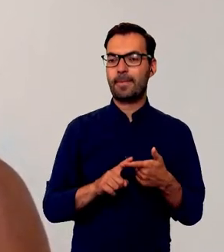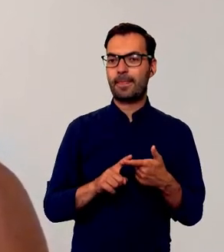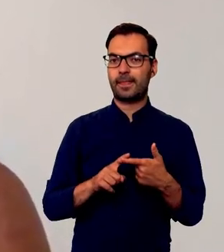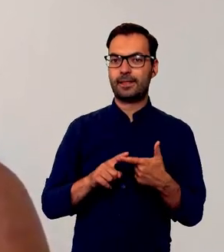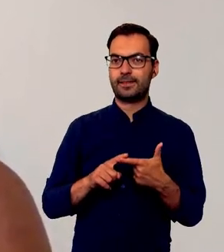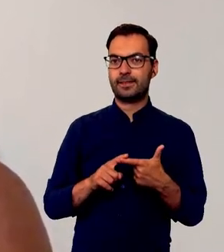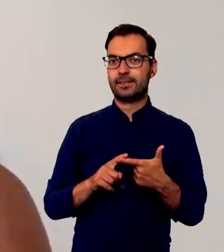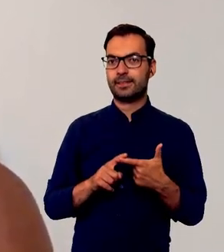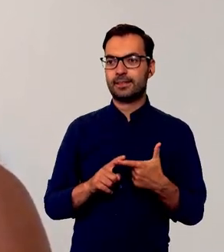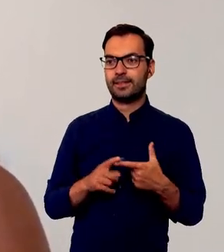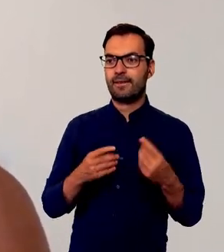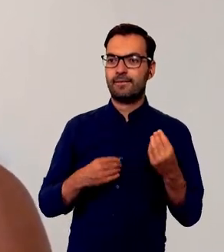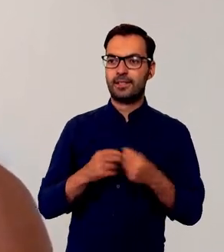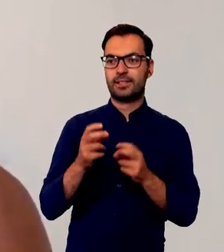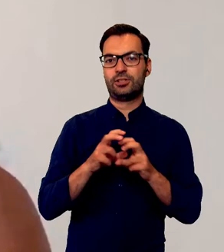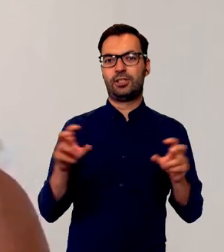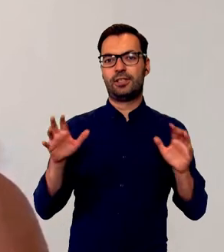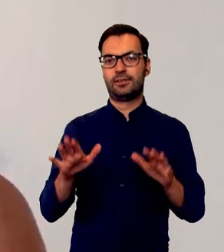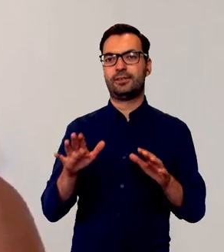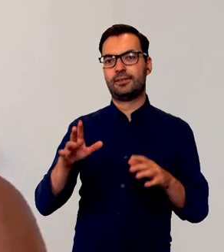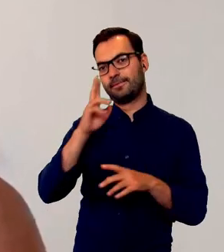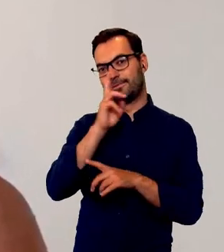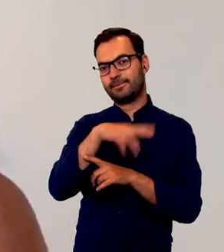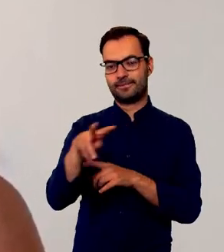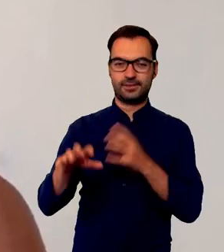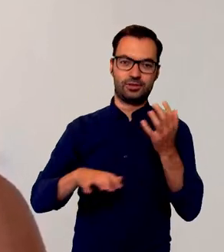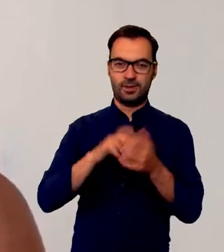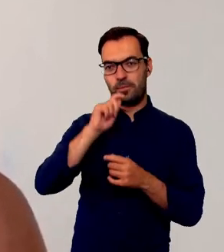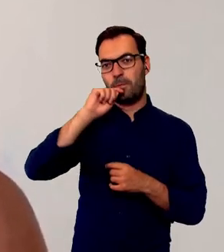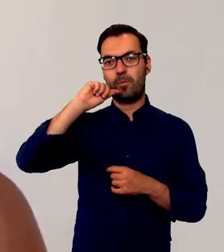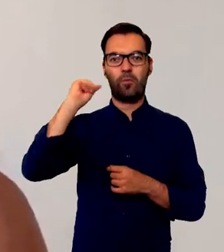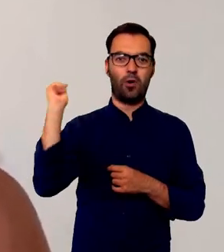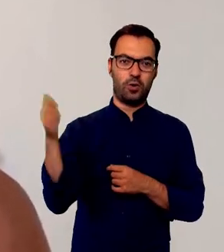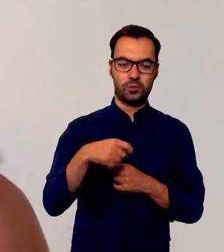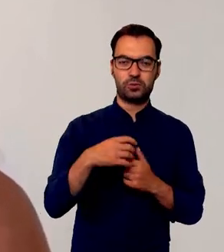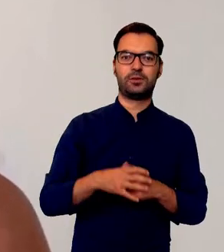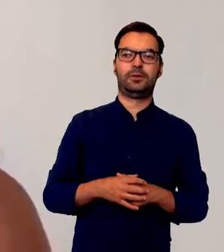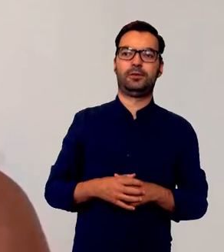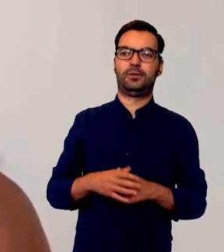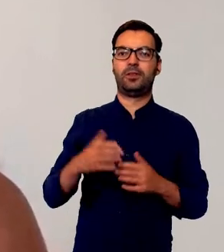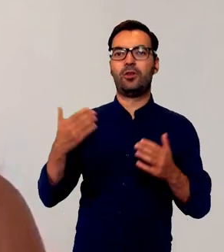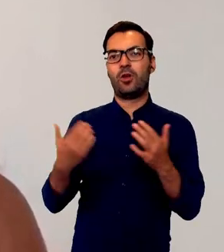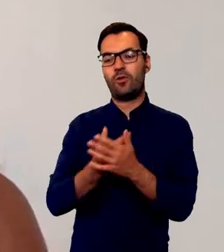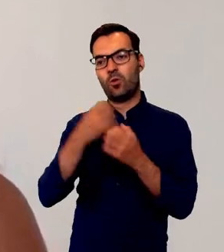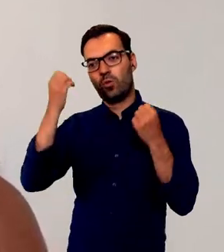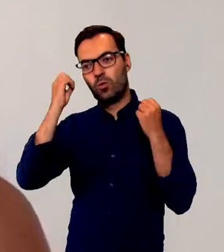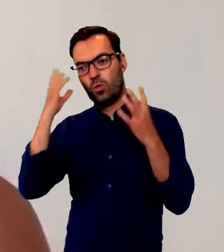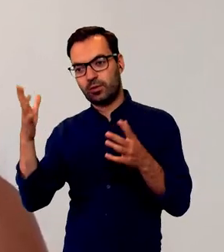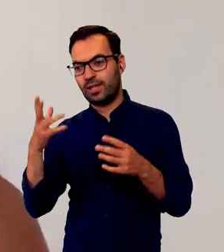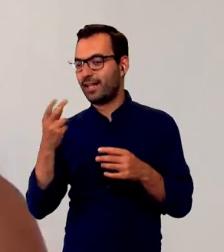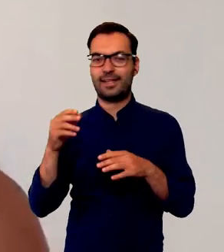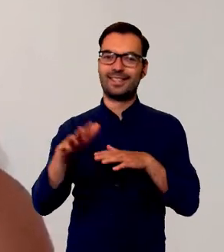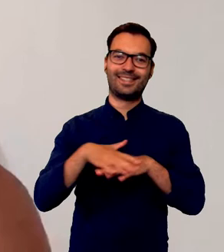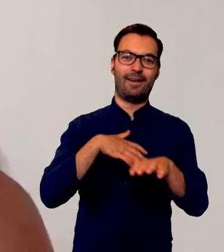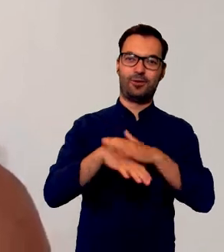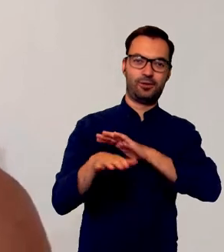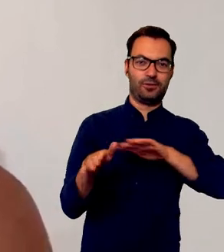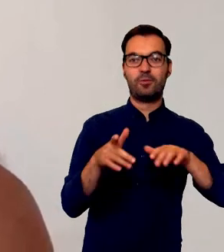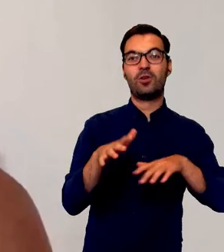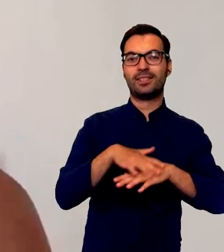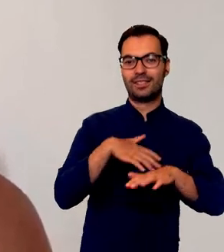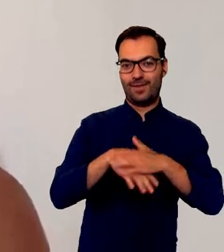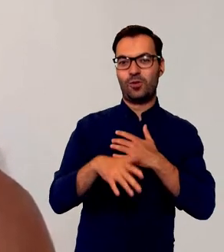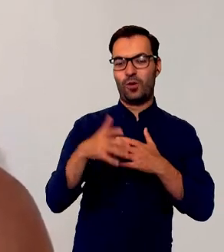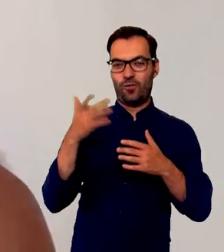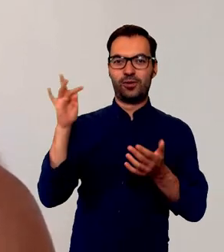i wiesz co, dużo więcej czasu spędzać na zwiedzaniu świata, na podróżach, na poznawaniu innych kultur, nie od tej strony zawodowej, bo ja od strony